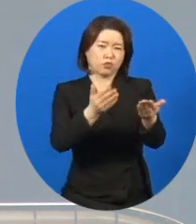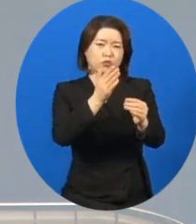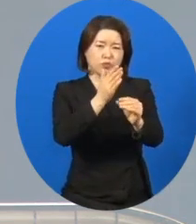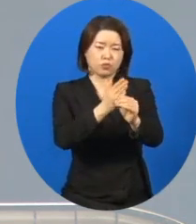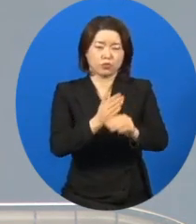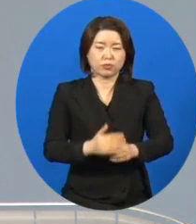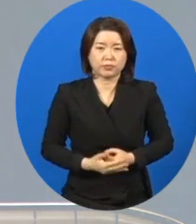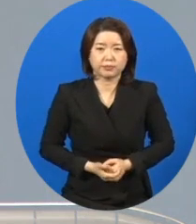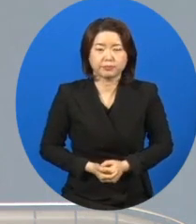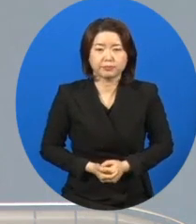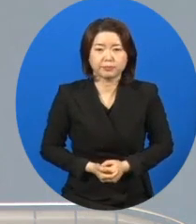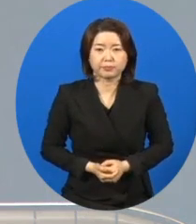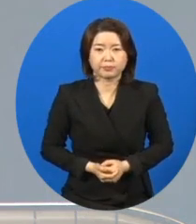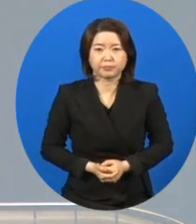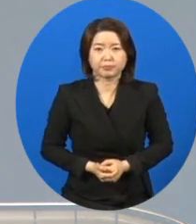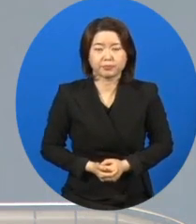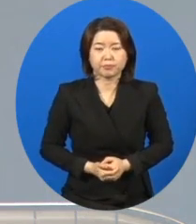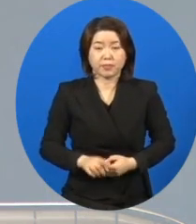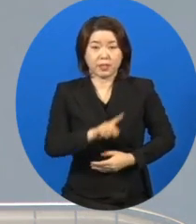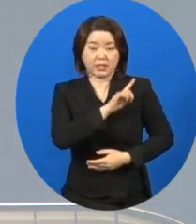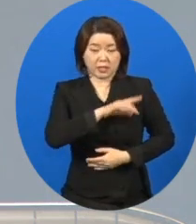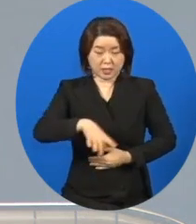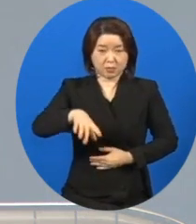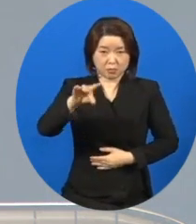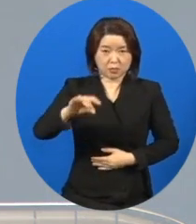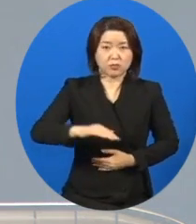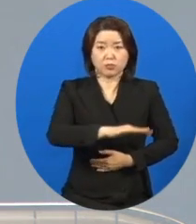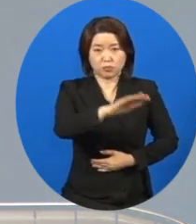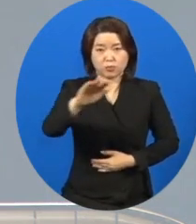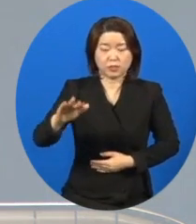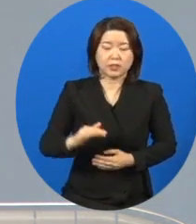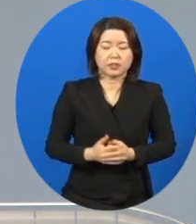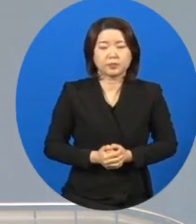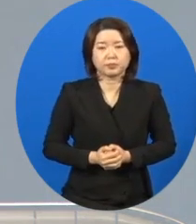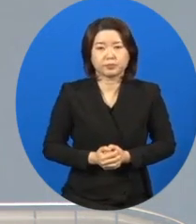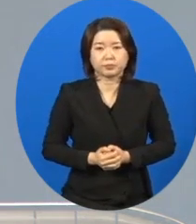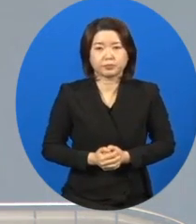계십니다. 가장 먼저 우리가